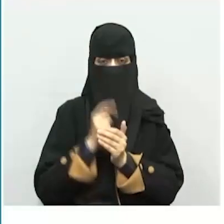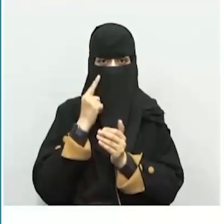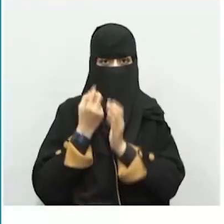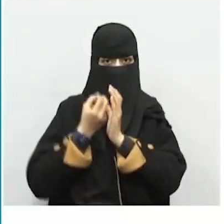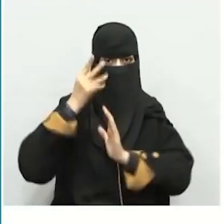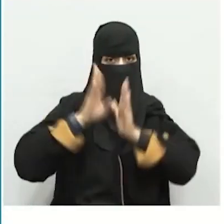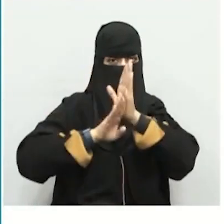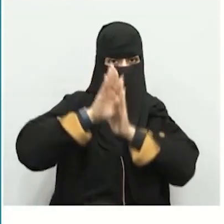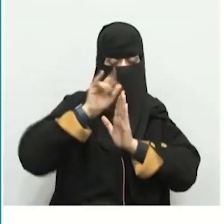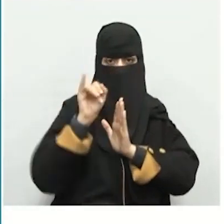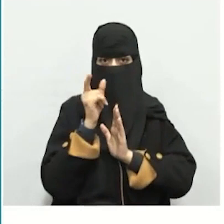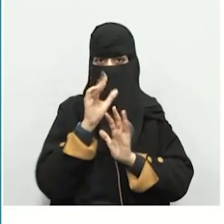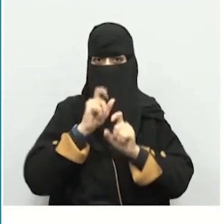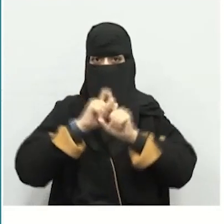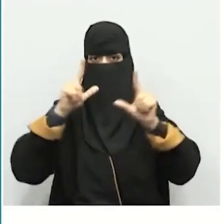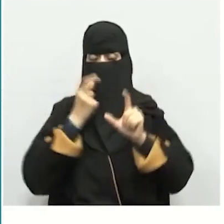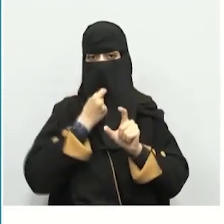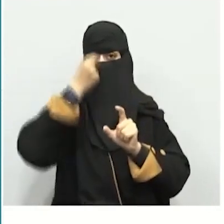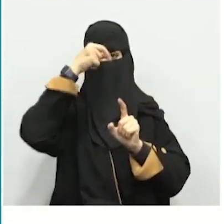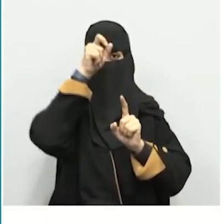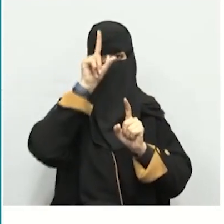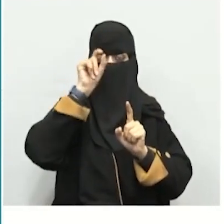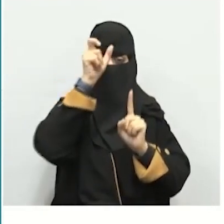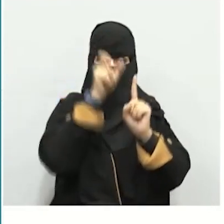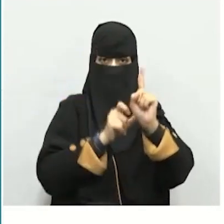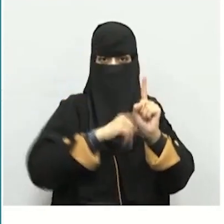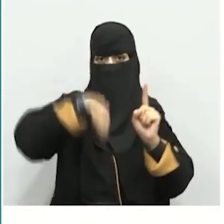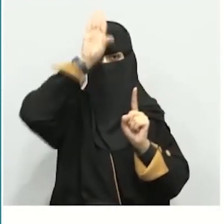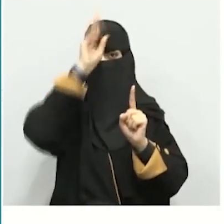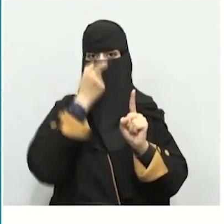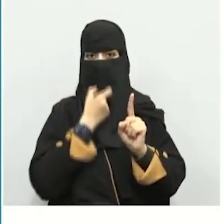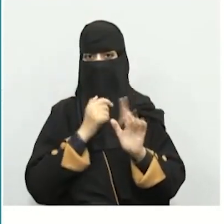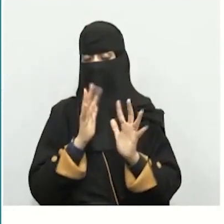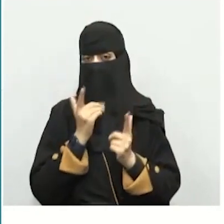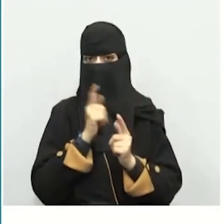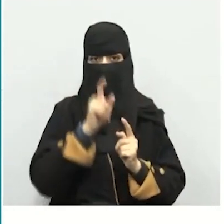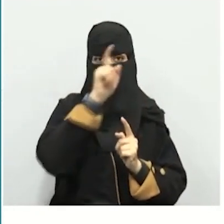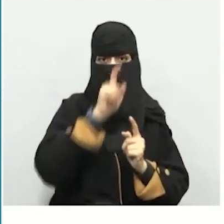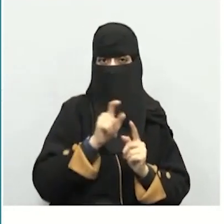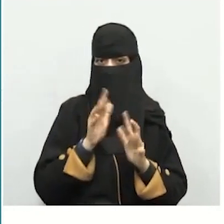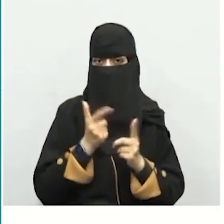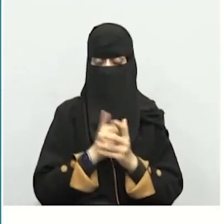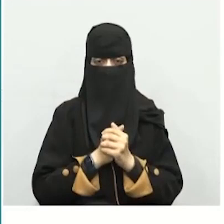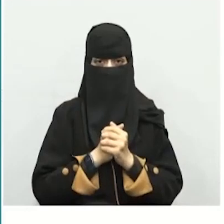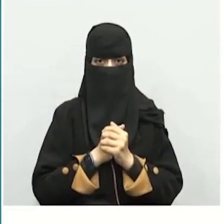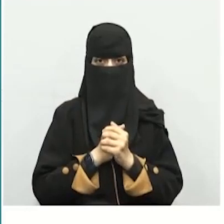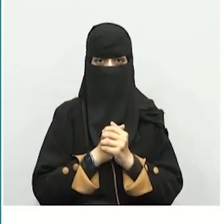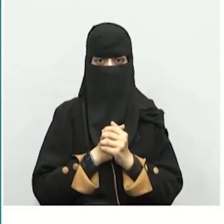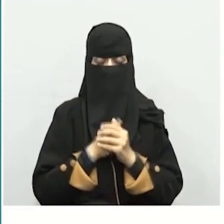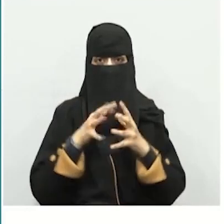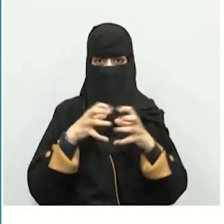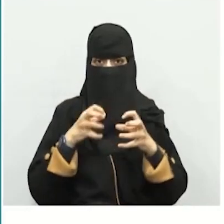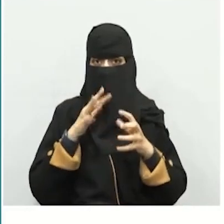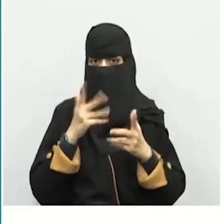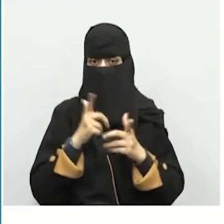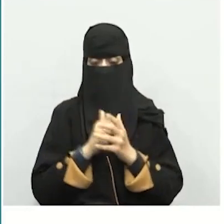الفكر التطويري من أبرز الصفات التي تتميز بها شخصية خادم الحرمين الشريفين الملك سلمان بن عبد العزيز، اشرح واشرحي